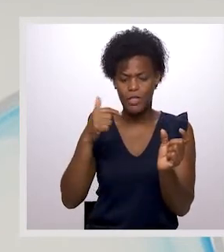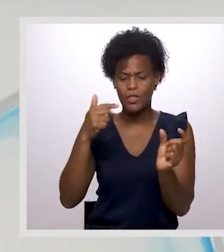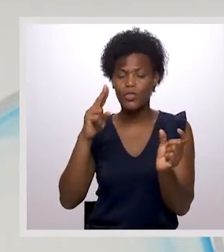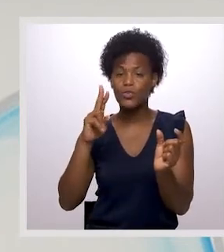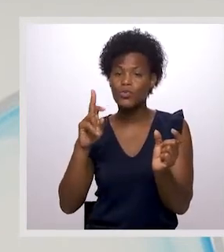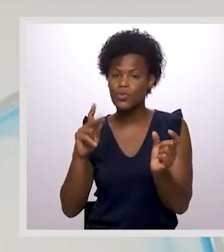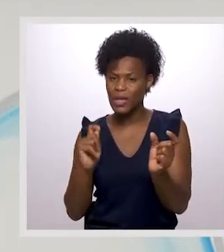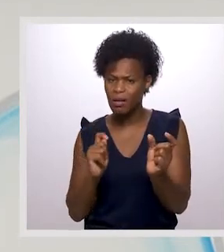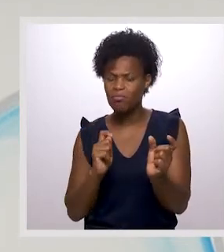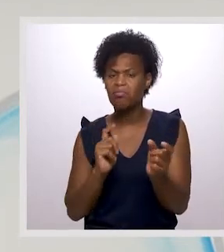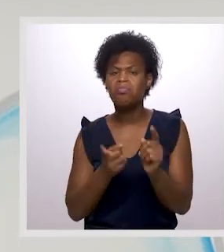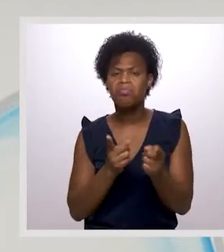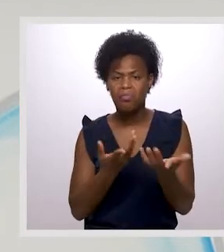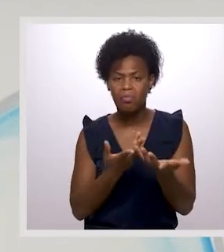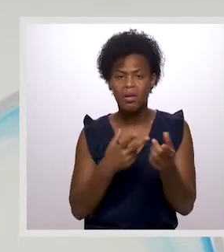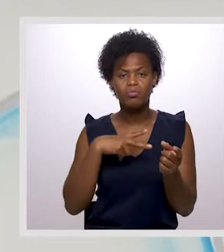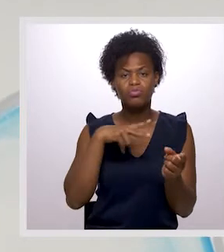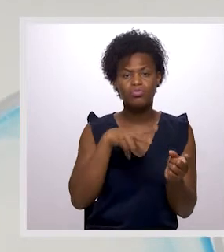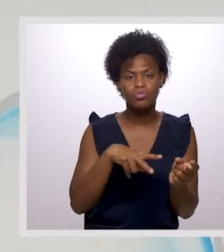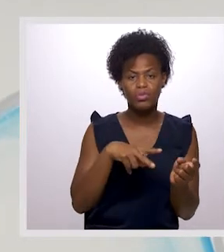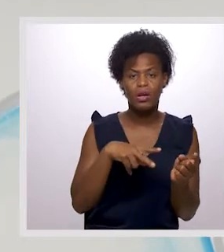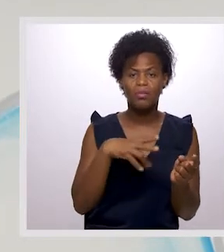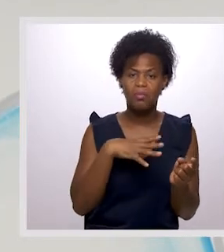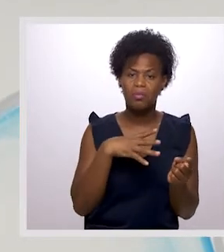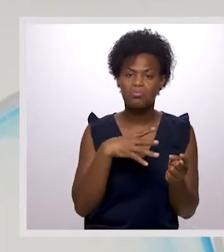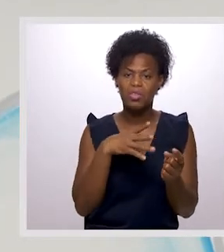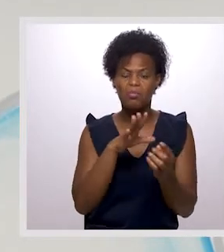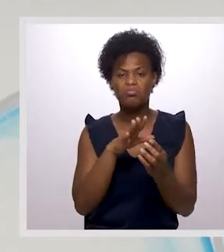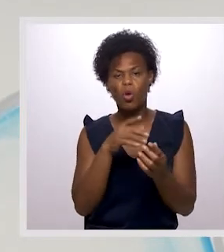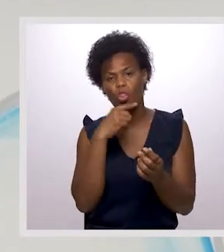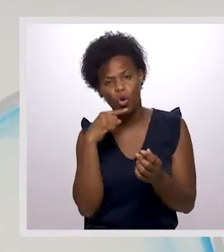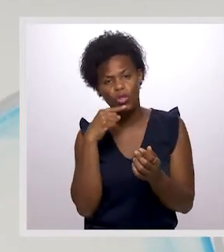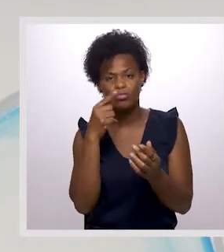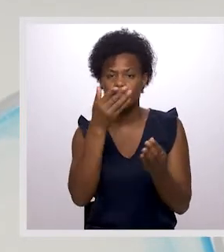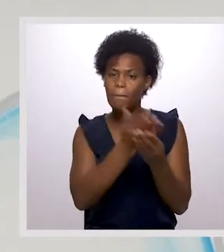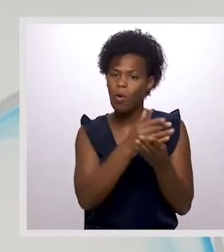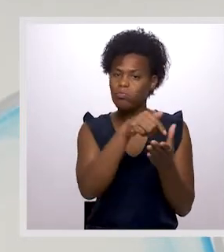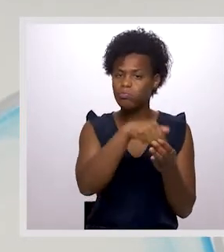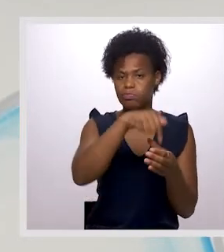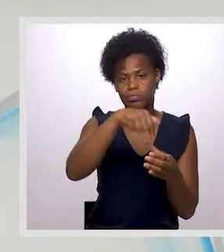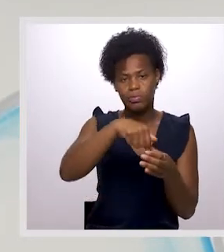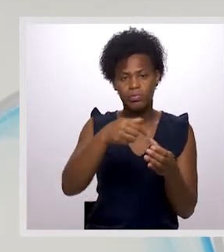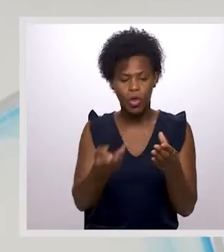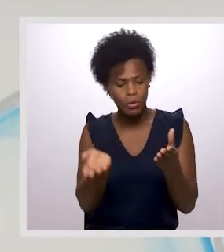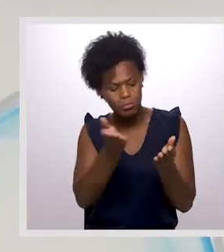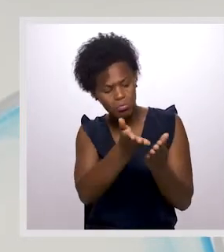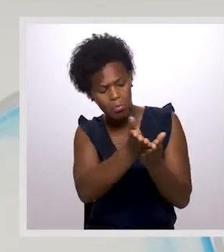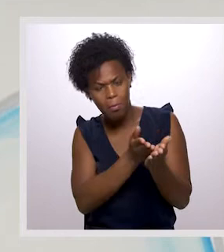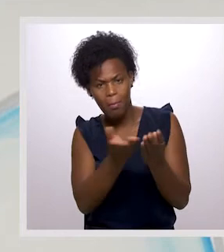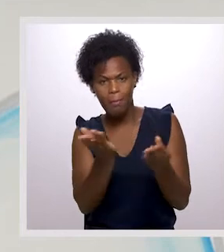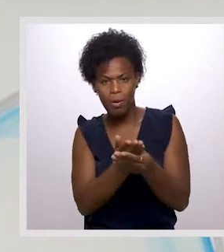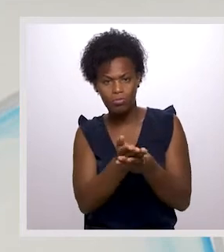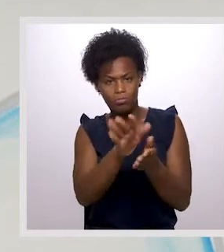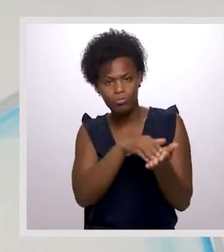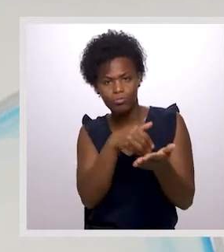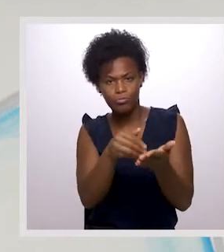confiture, c'est en português é geleia ou então o doce que habitualmente colocamos no pão.